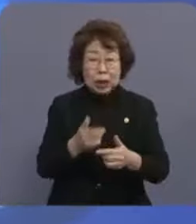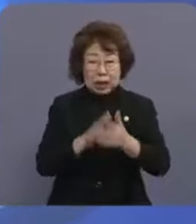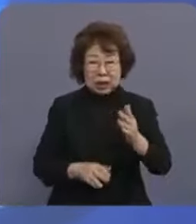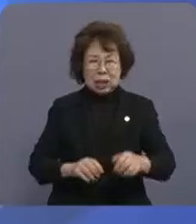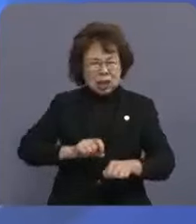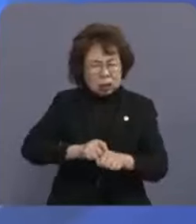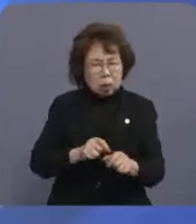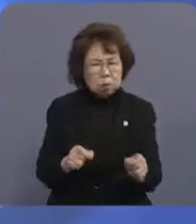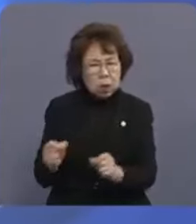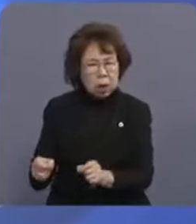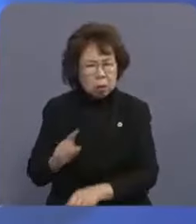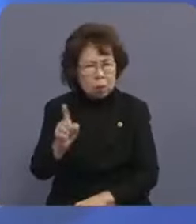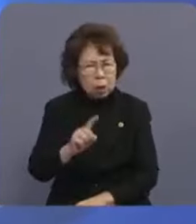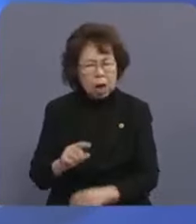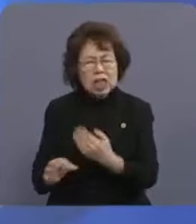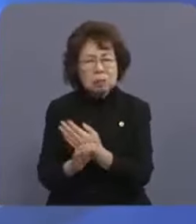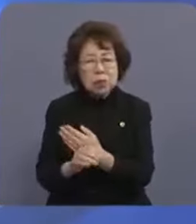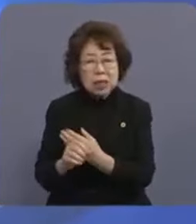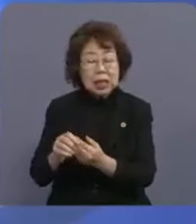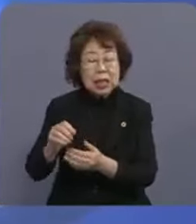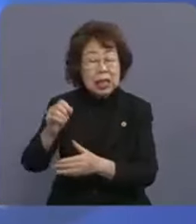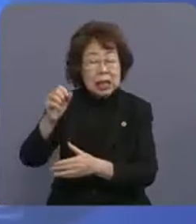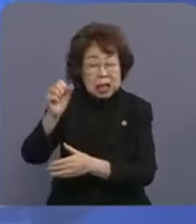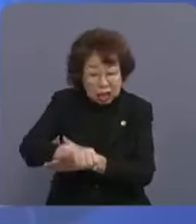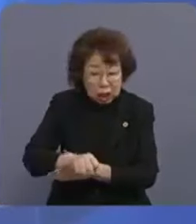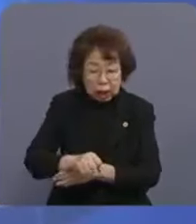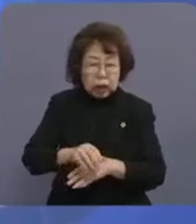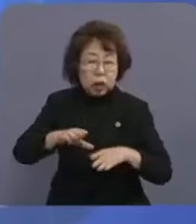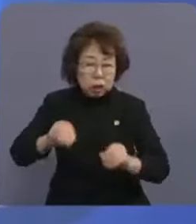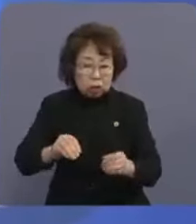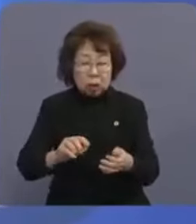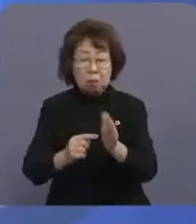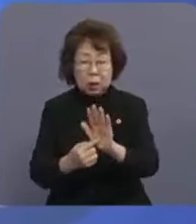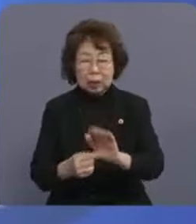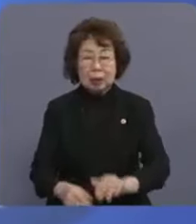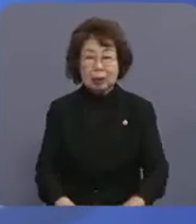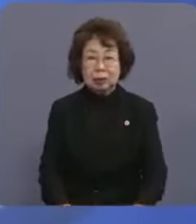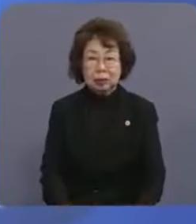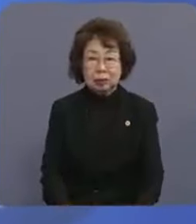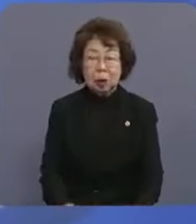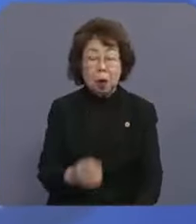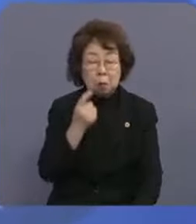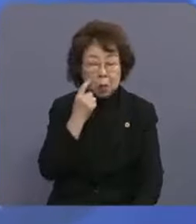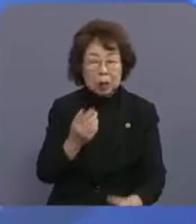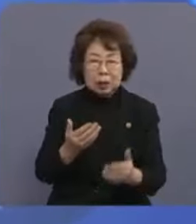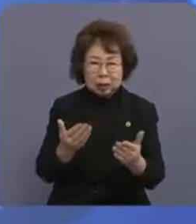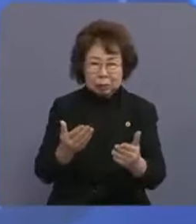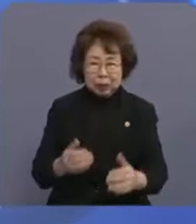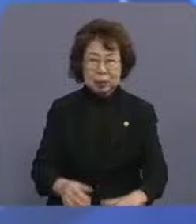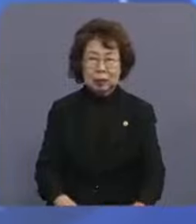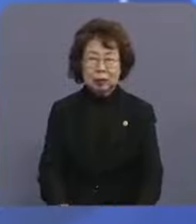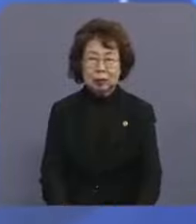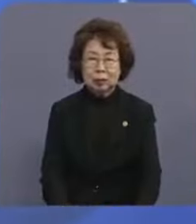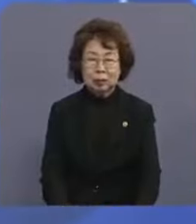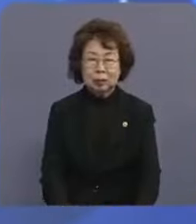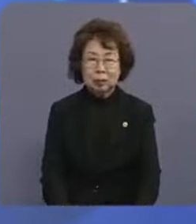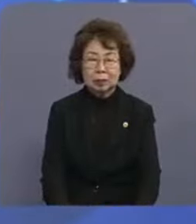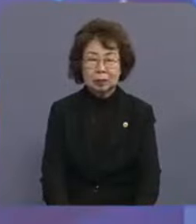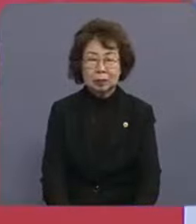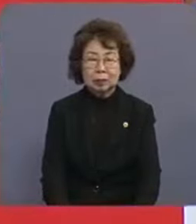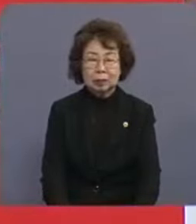고의 지연이라면 임시 사용 승인을 하지 않겠다고 밝혔습니다. 단독 보도 최재훈 기자입니다.